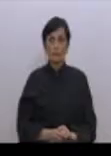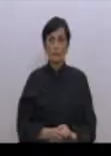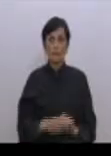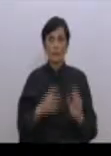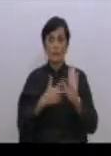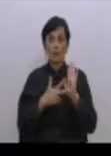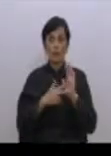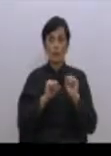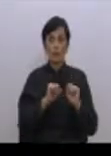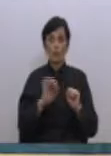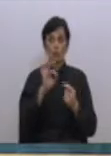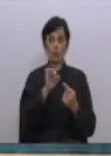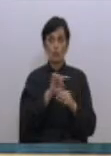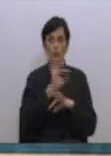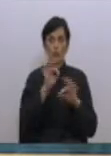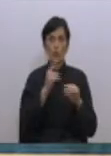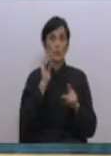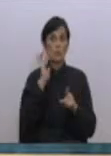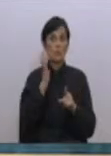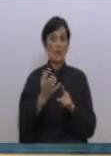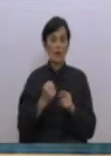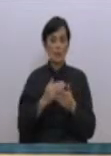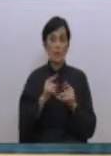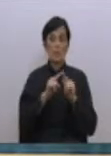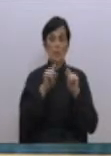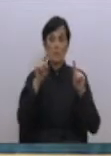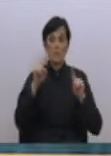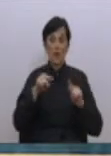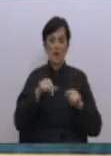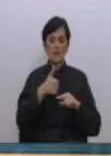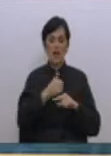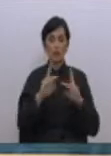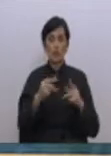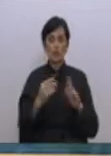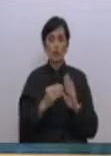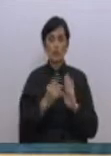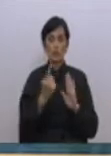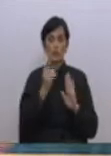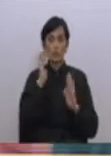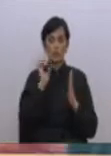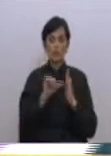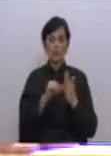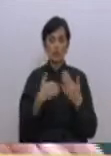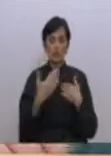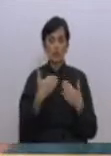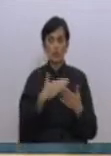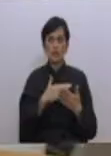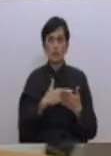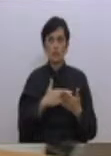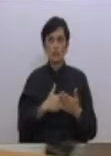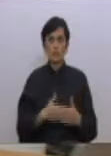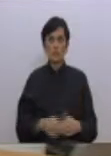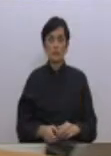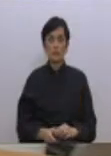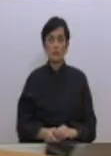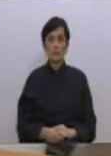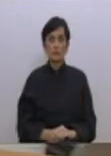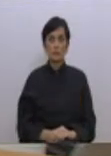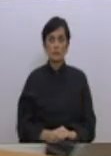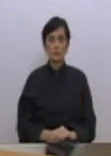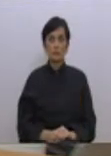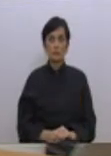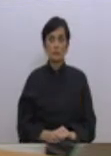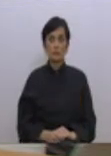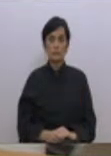Odhoci Mohre, nu-l țin alegi, proiect privilegiu mosmenit, mi-e bine. Am o epagă ce administrația s-a îndalogat privilegiu mosmenit, tot ce atât Kenčiska srejim.